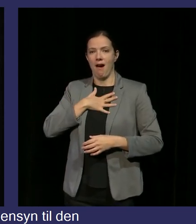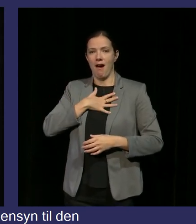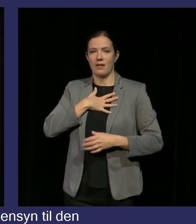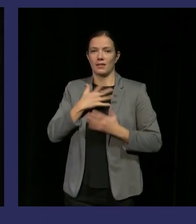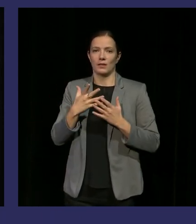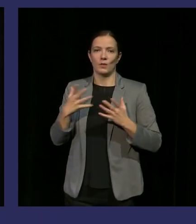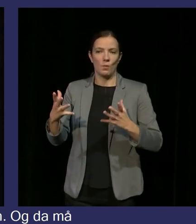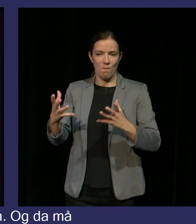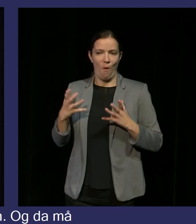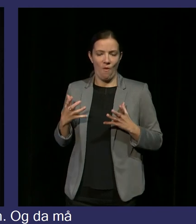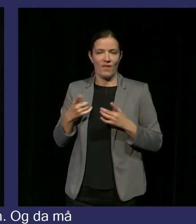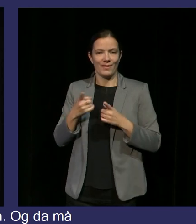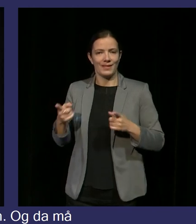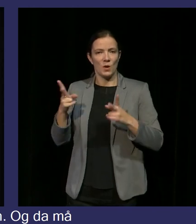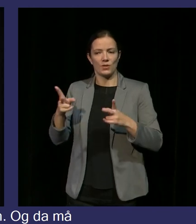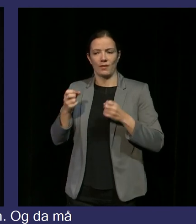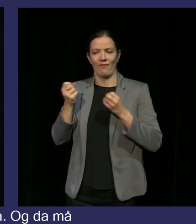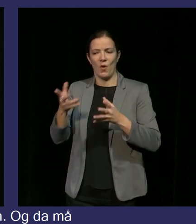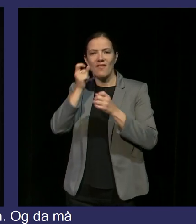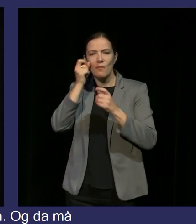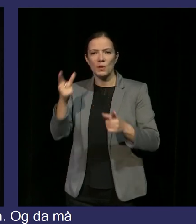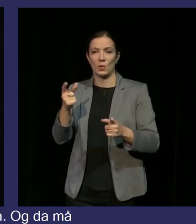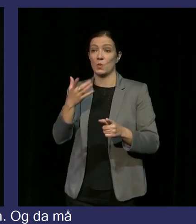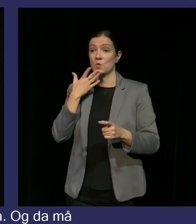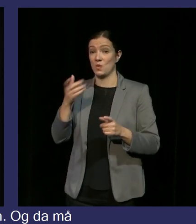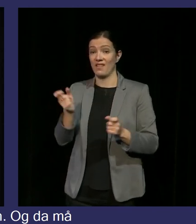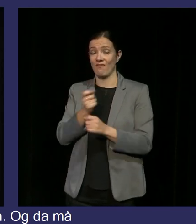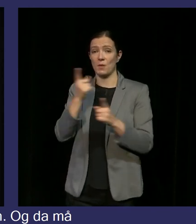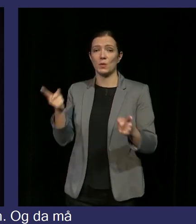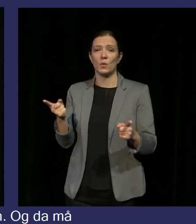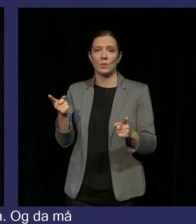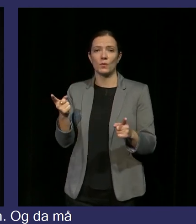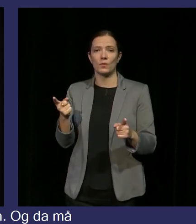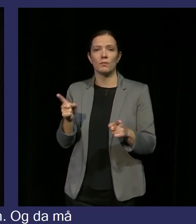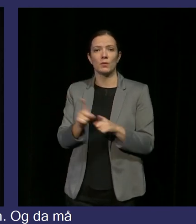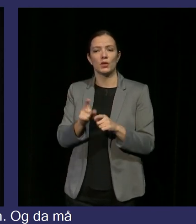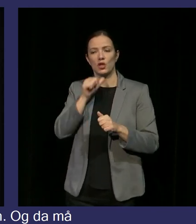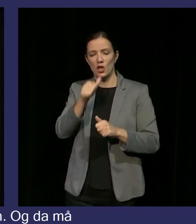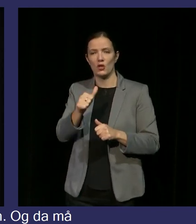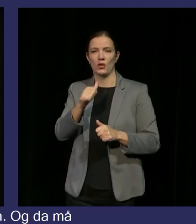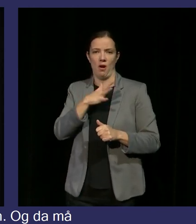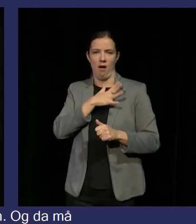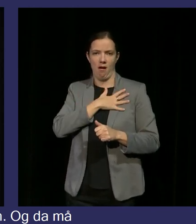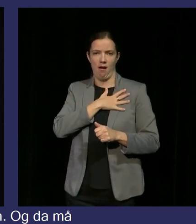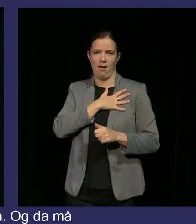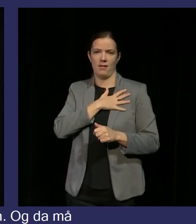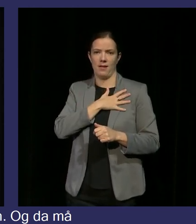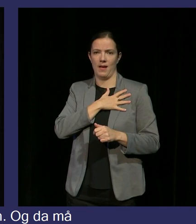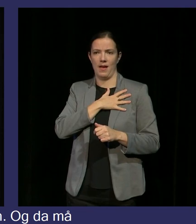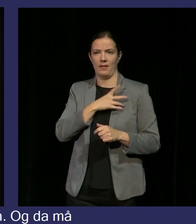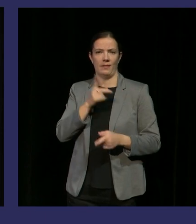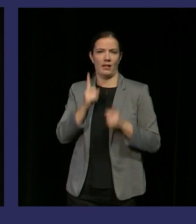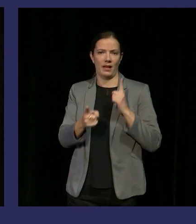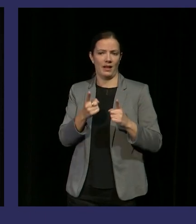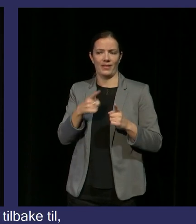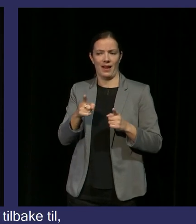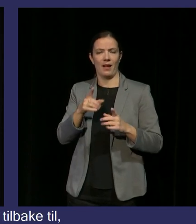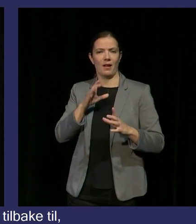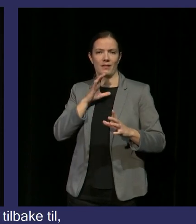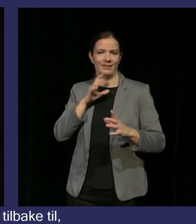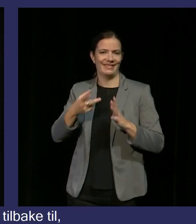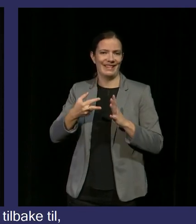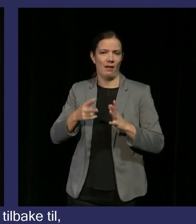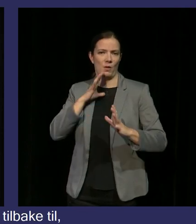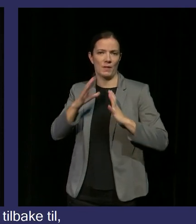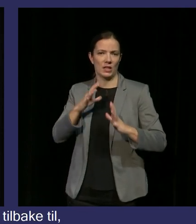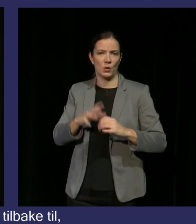stort behov for informasjon, for god informasjon. Og da må vi fortsatt ha et alternativ til dem. Og da jo